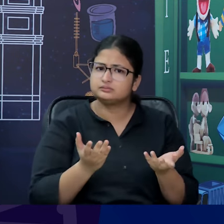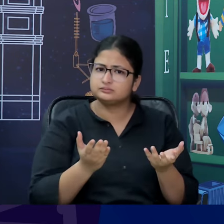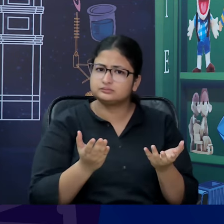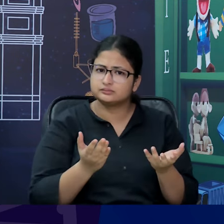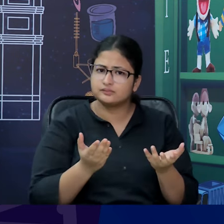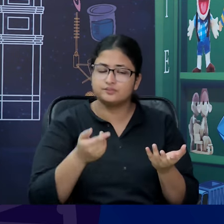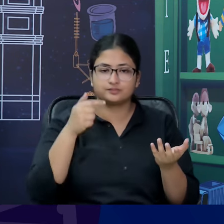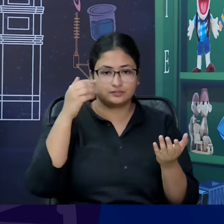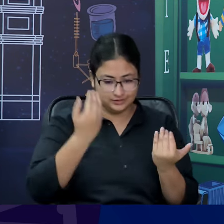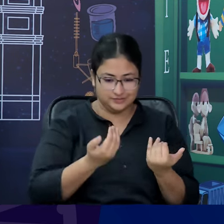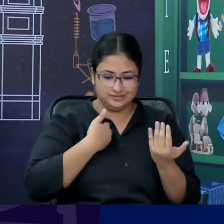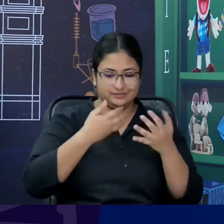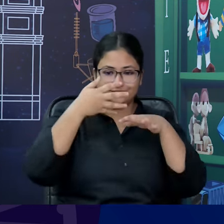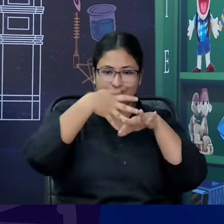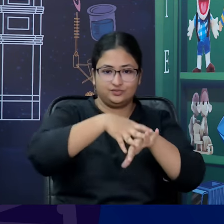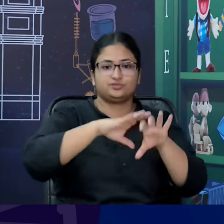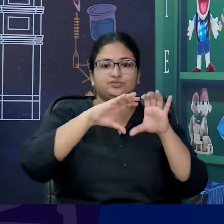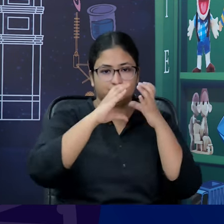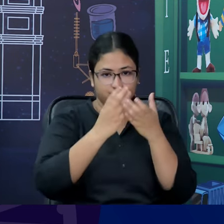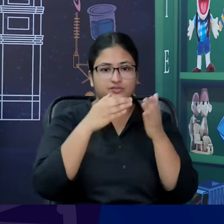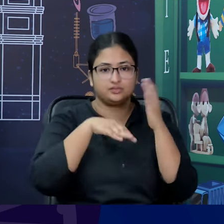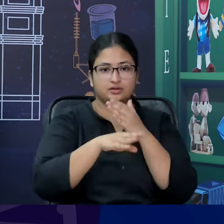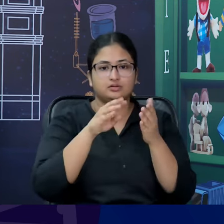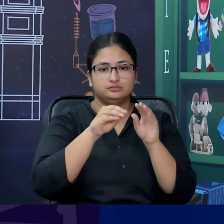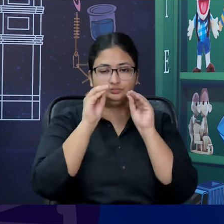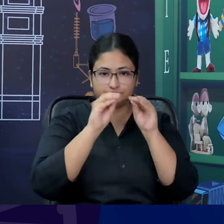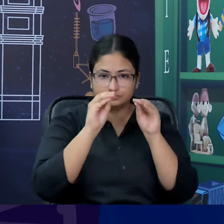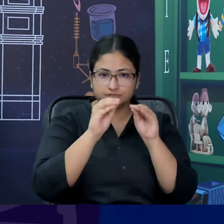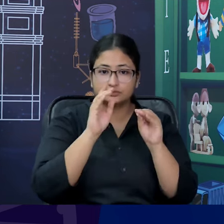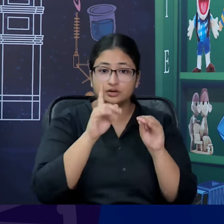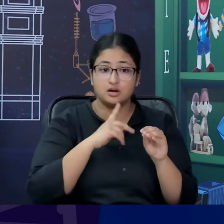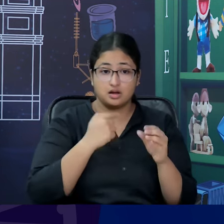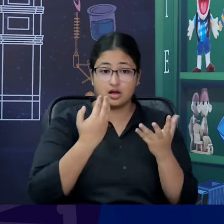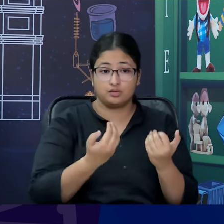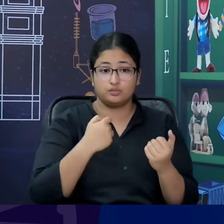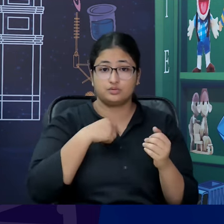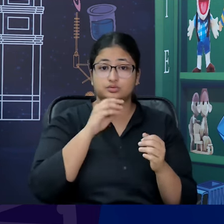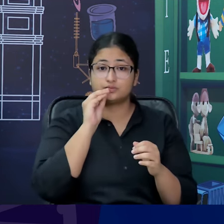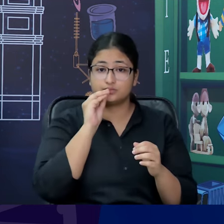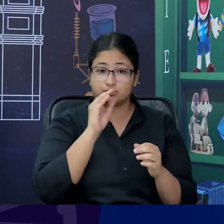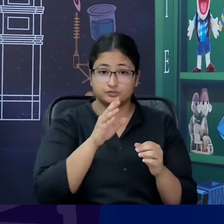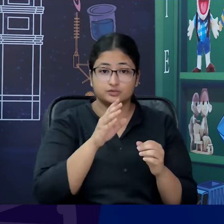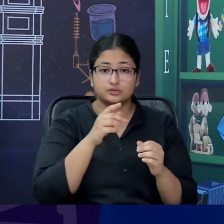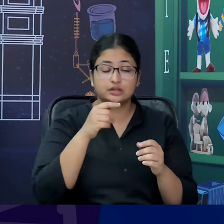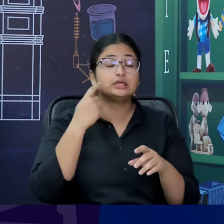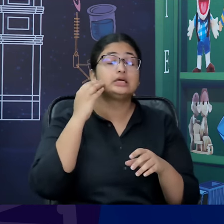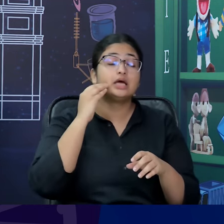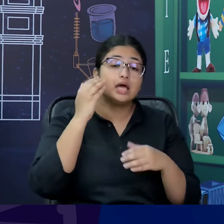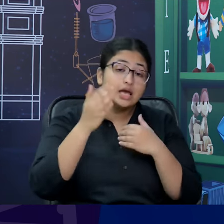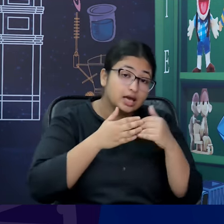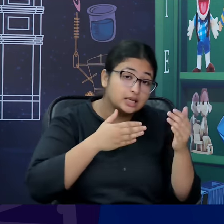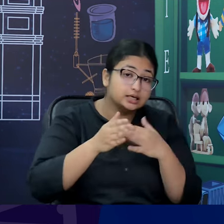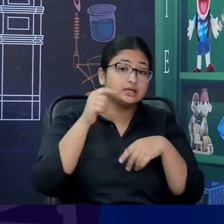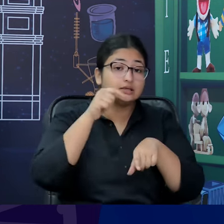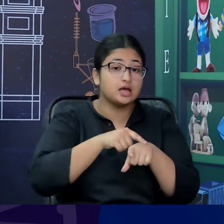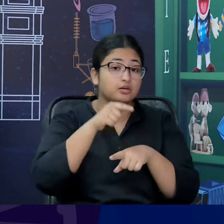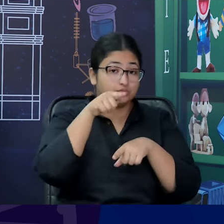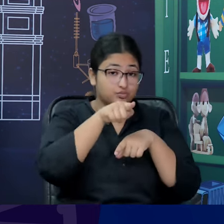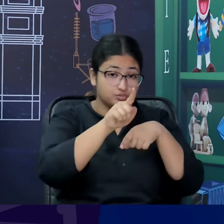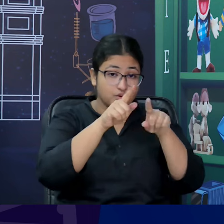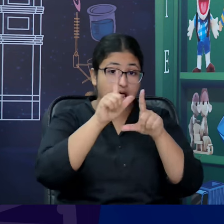इंक्लूसिव क्लासरूम में बच्चों बात करता हूं यहां मैं एक बात कहना चाहूंगा कि आप जब भी भाषा के बारे में लिखें कोई भी